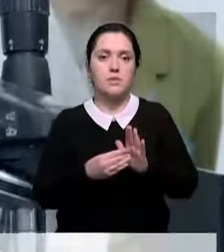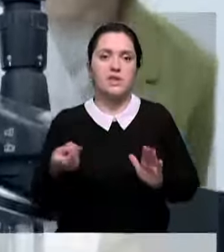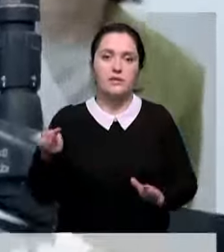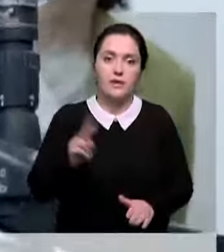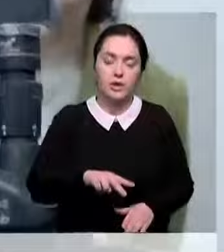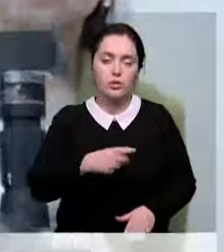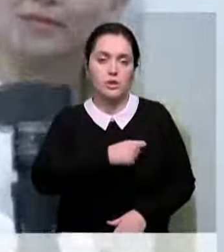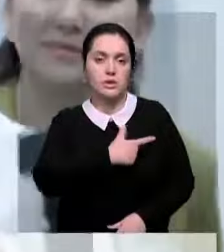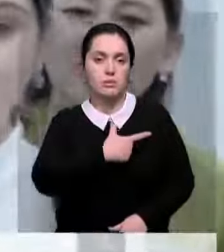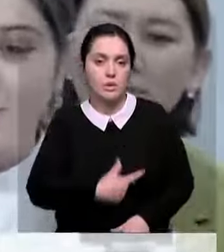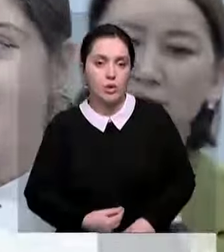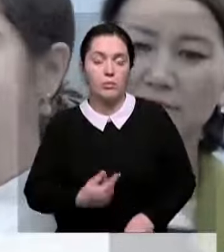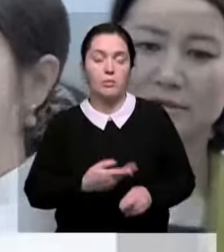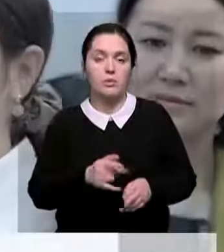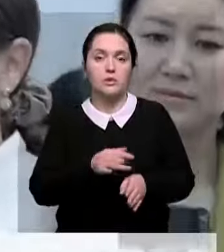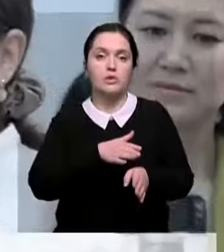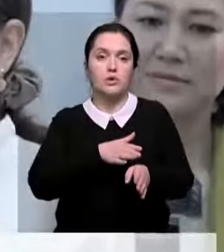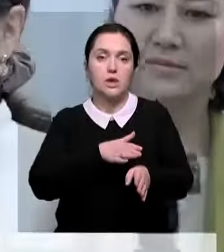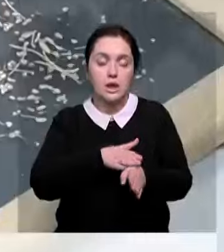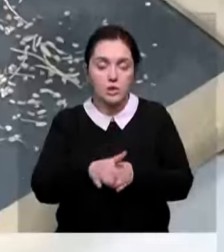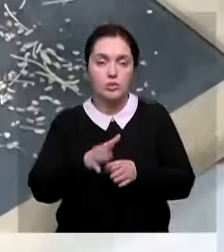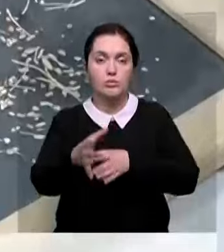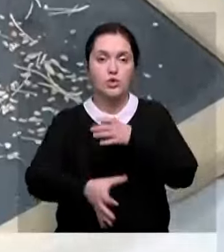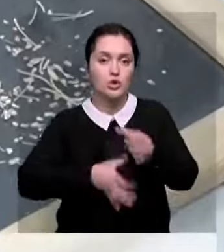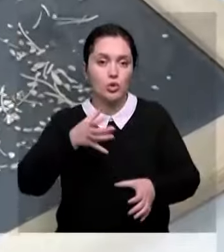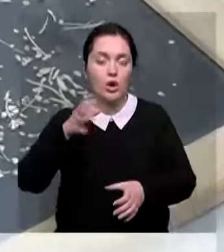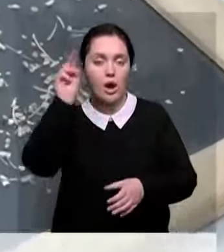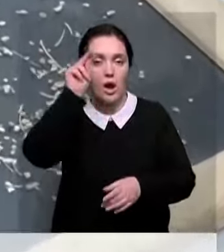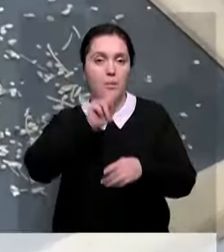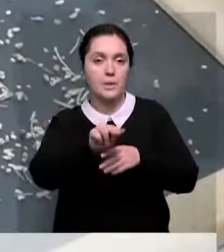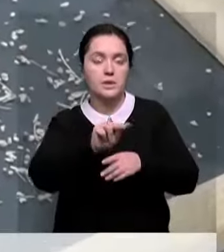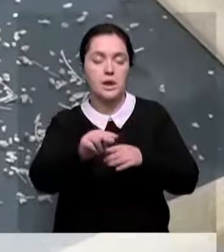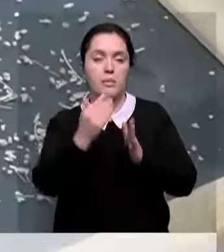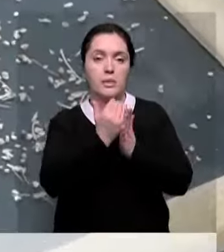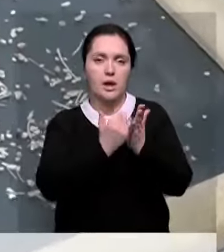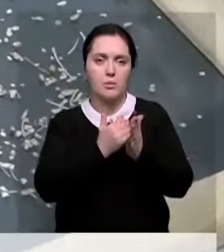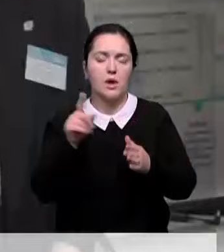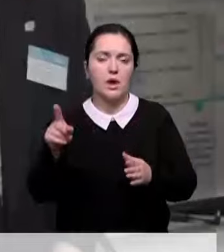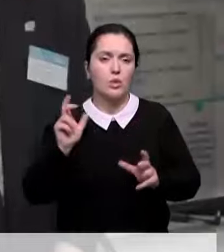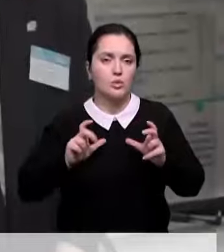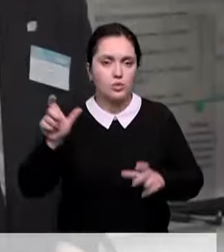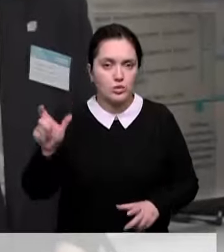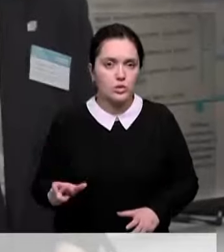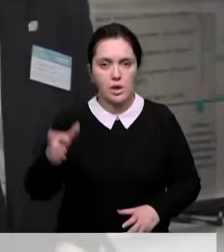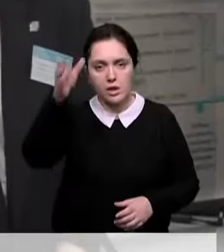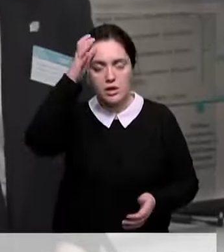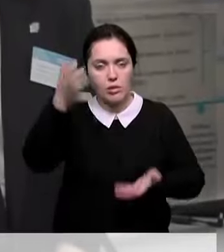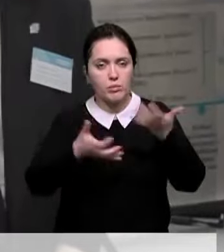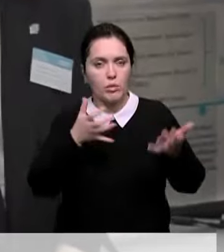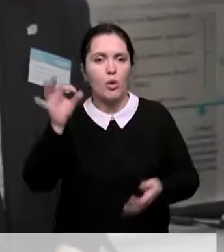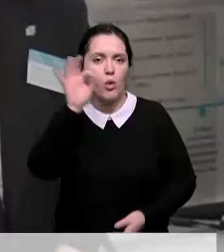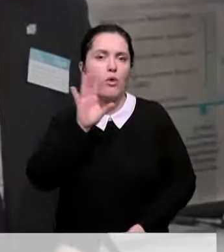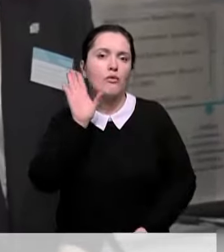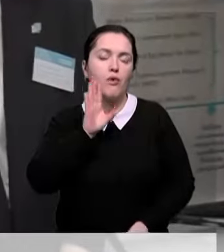диплома. Так вуз реализует международную образовательную программу. Студенты университета проводят научные исследования по управлению водными ресурсами